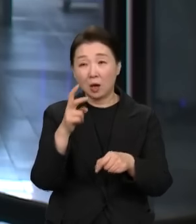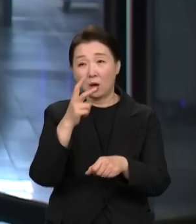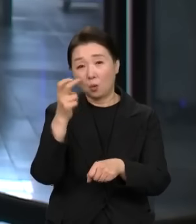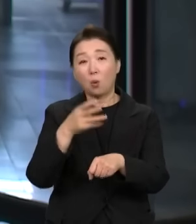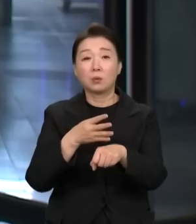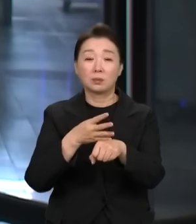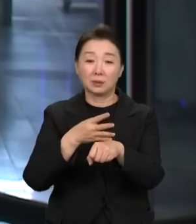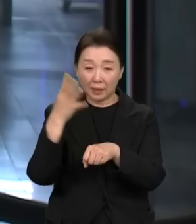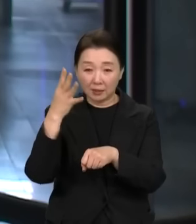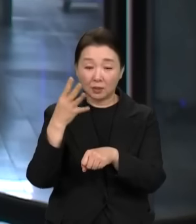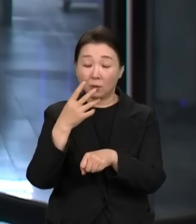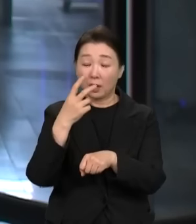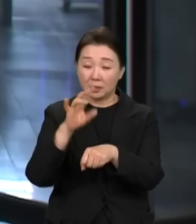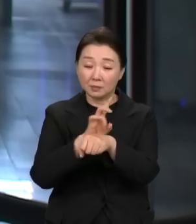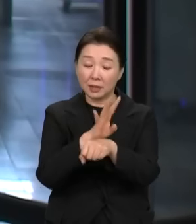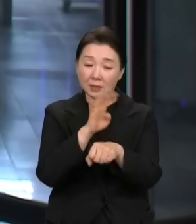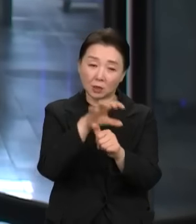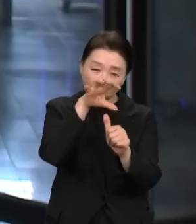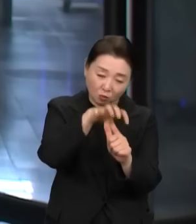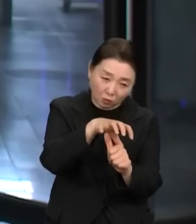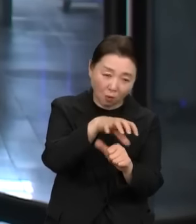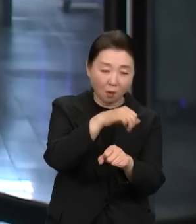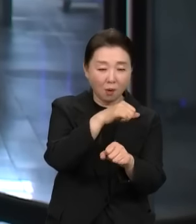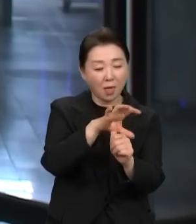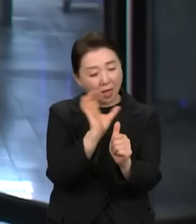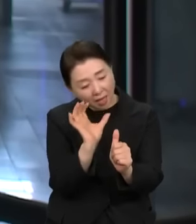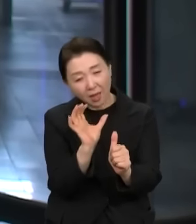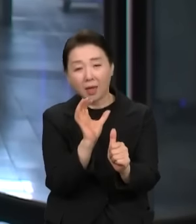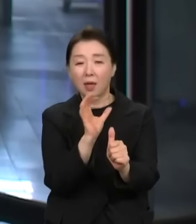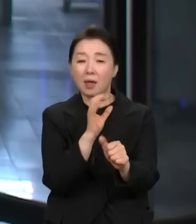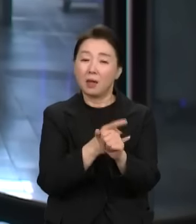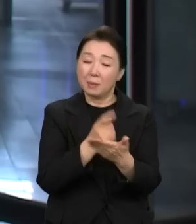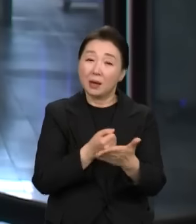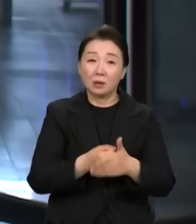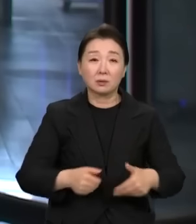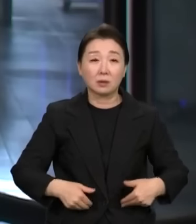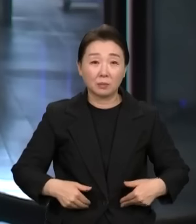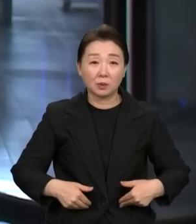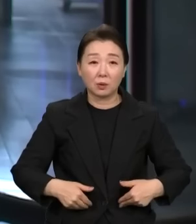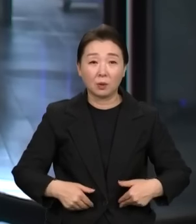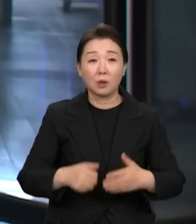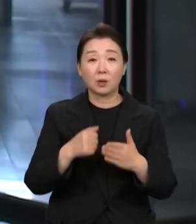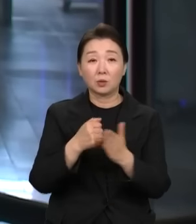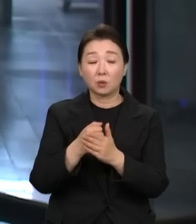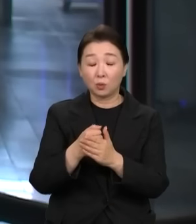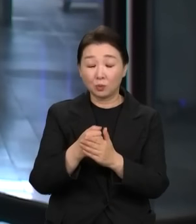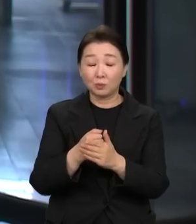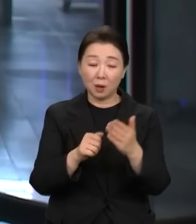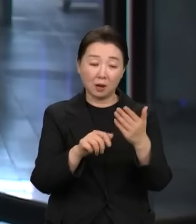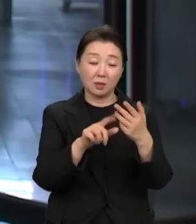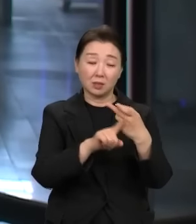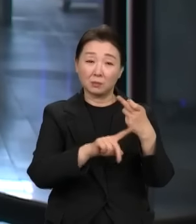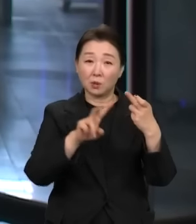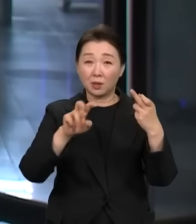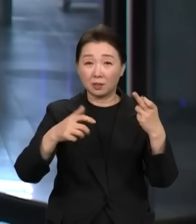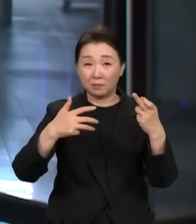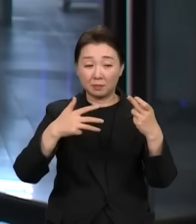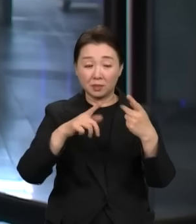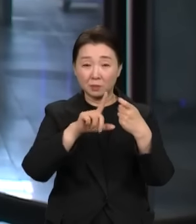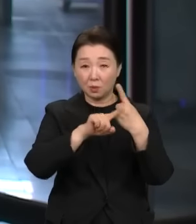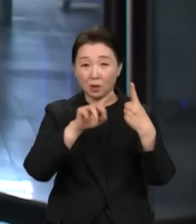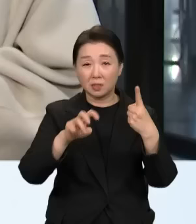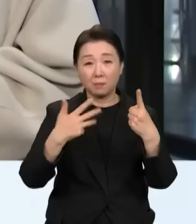24시간 안에 계속 구속할지 아니면 석방할지 여부를 결정해야 합니다. 그렇기 때문에 늦어도 28일 밤까지는 이 결과가 나올 것으로